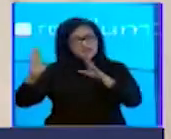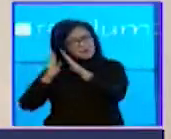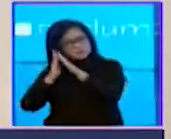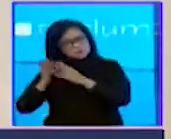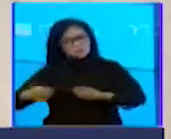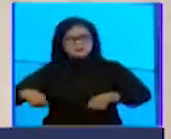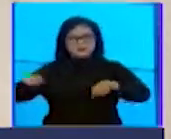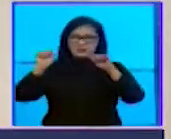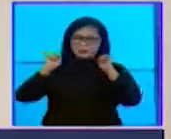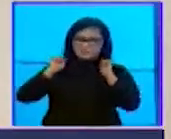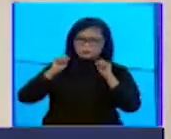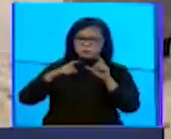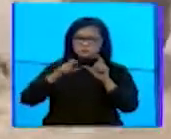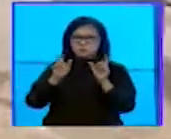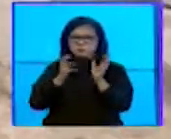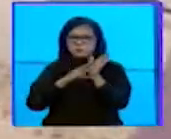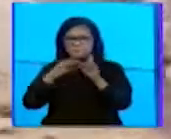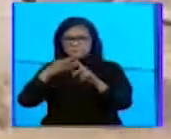Sumba Timur.